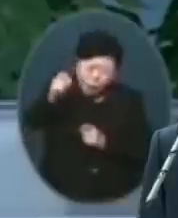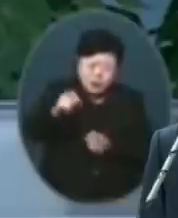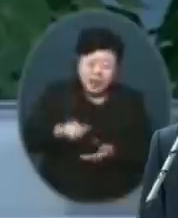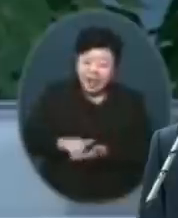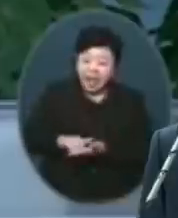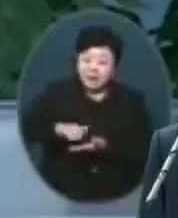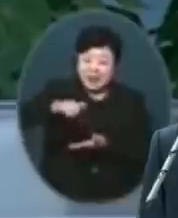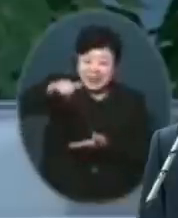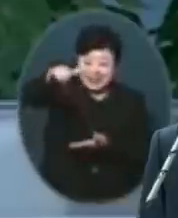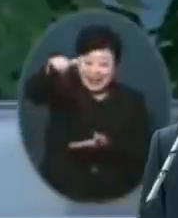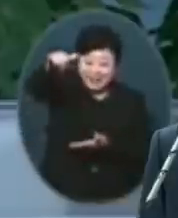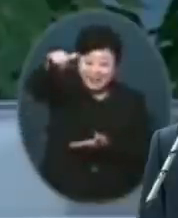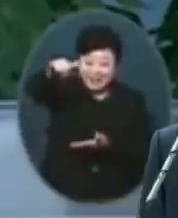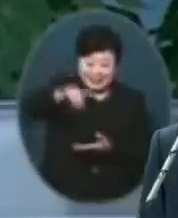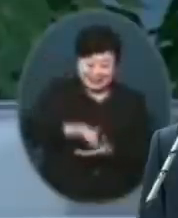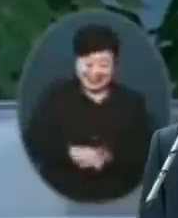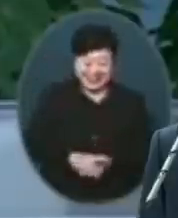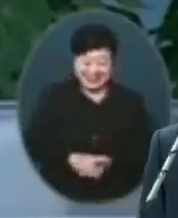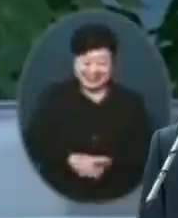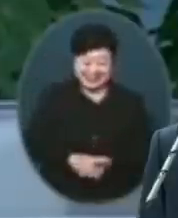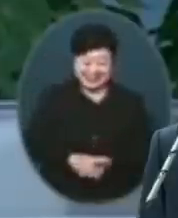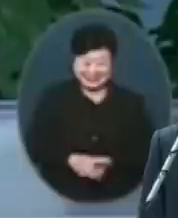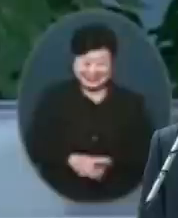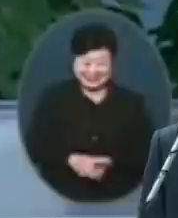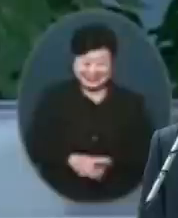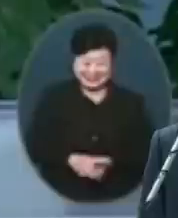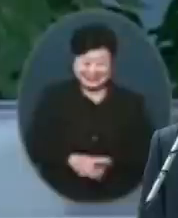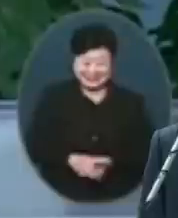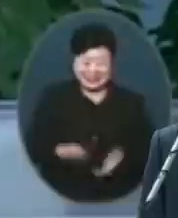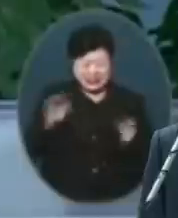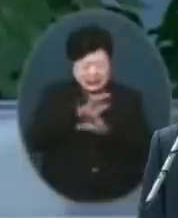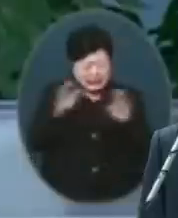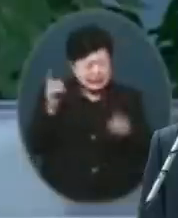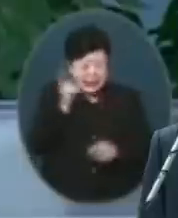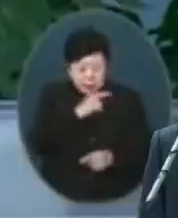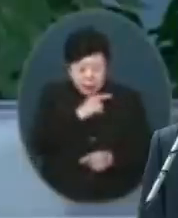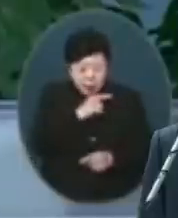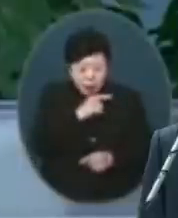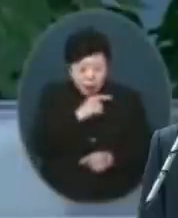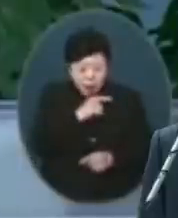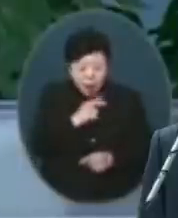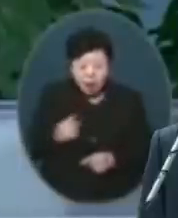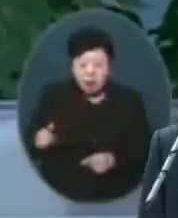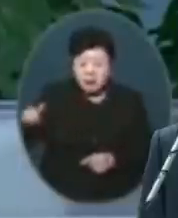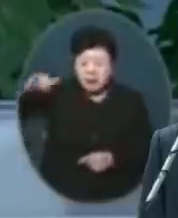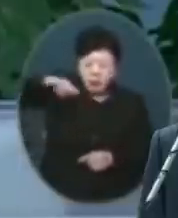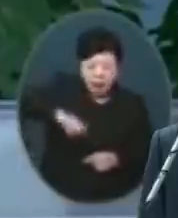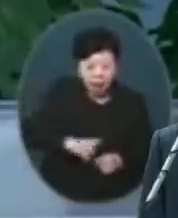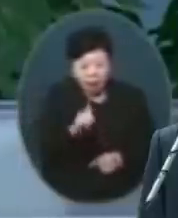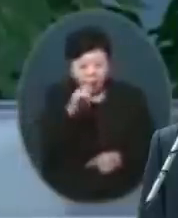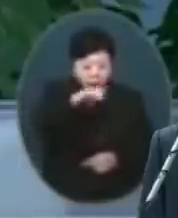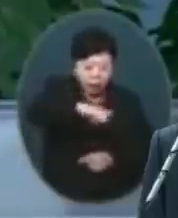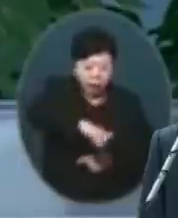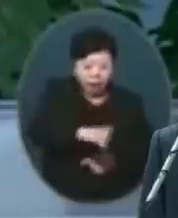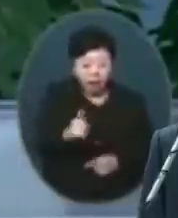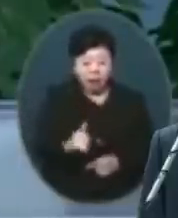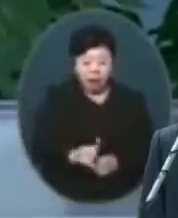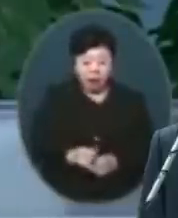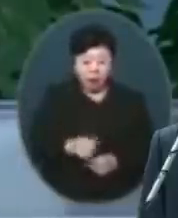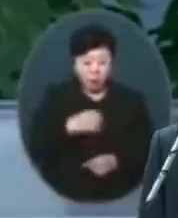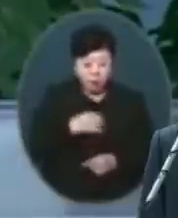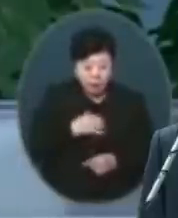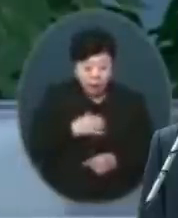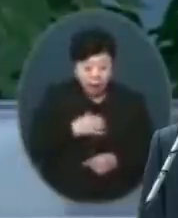비행기를 타고 나르는데 기후가 나쁘면 굉장히 비행기가 춤을